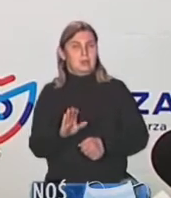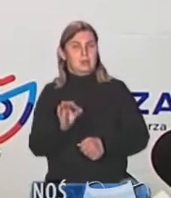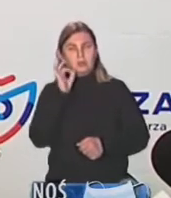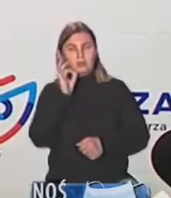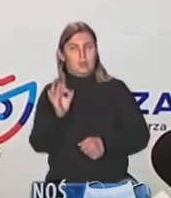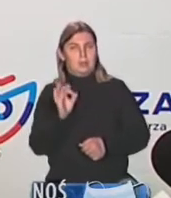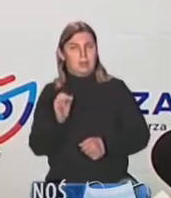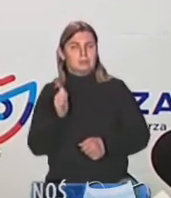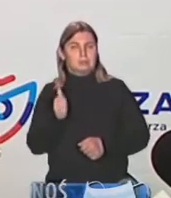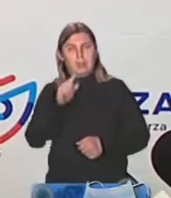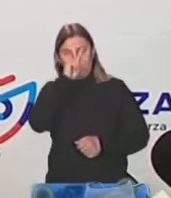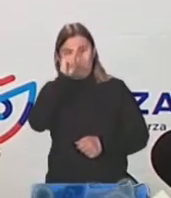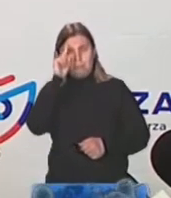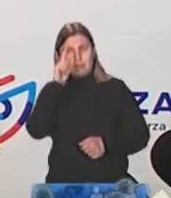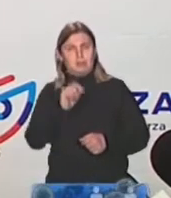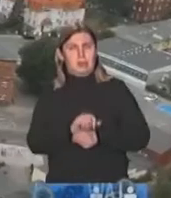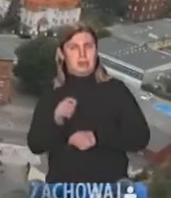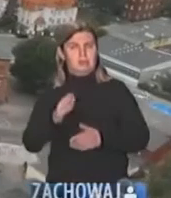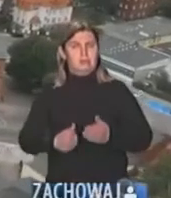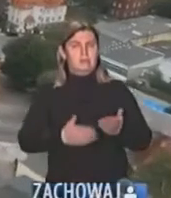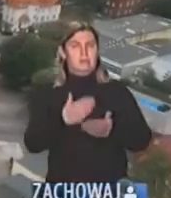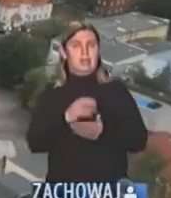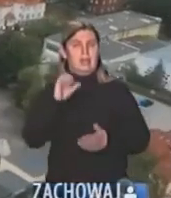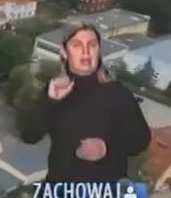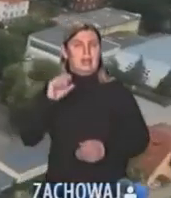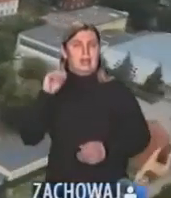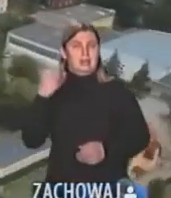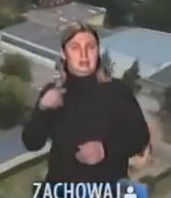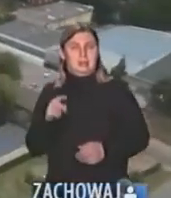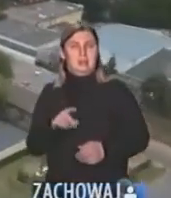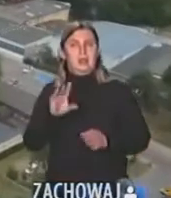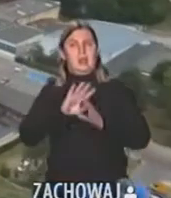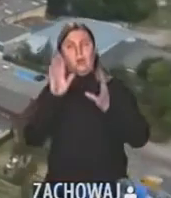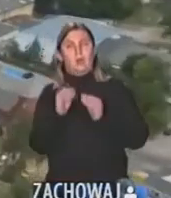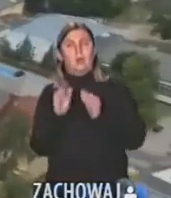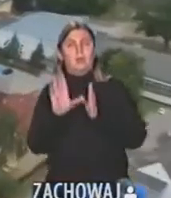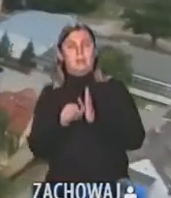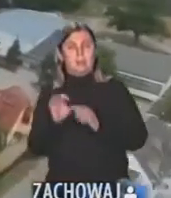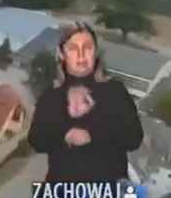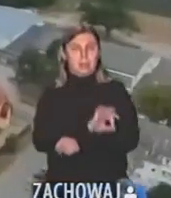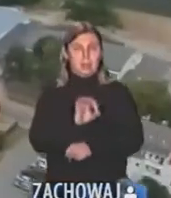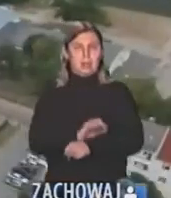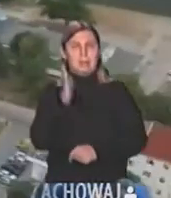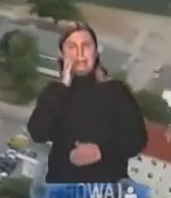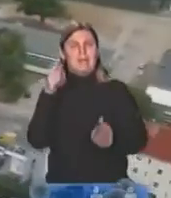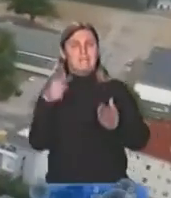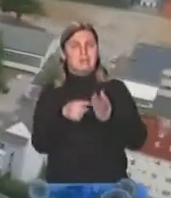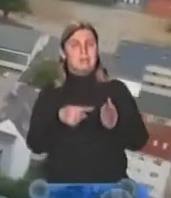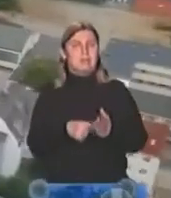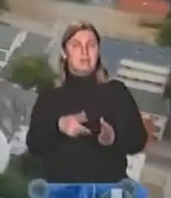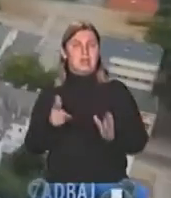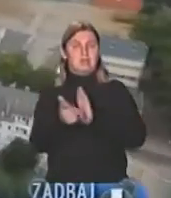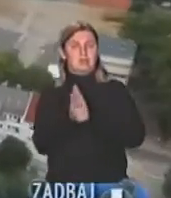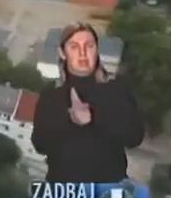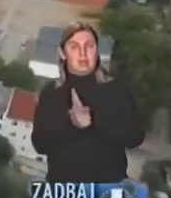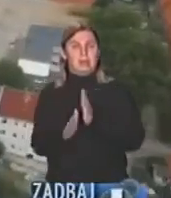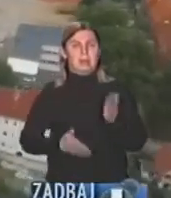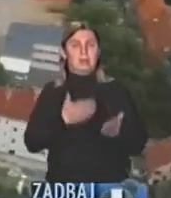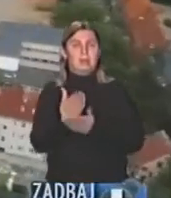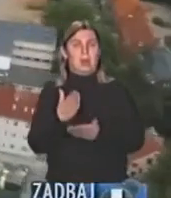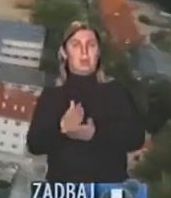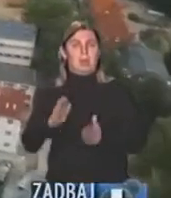dobrej jakości publiczny dostęp do defibratorów AED. Oprócz projektu ogólnomiejskiego mieszkańcy wytypowali również 17